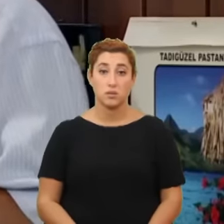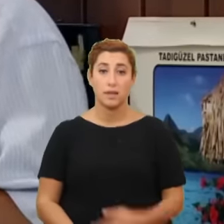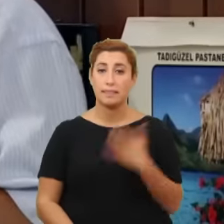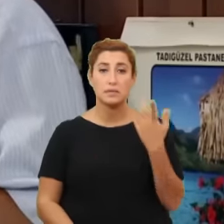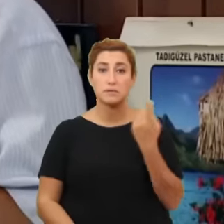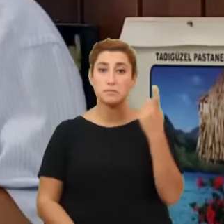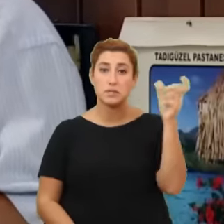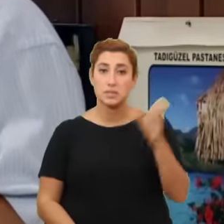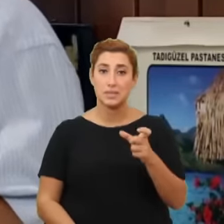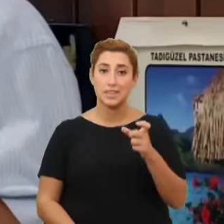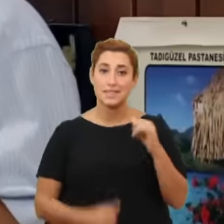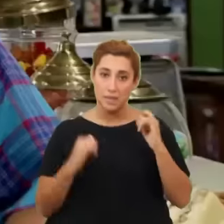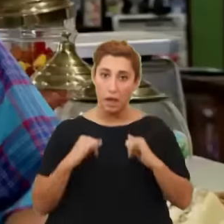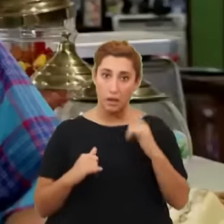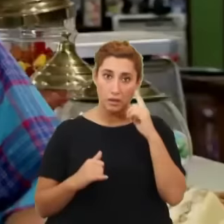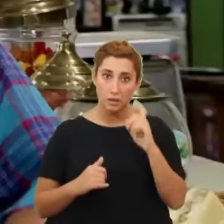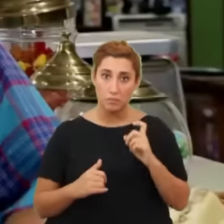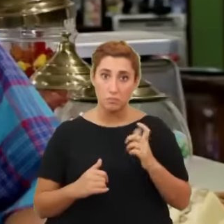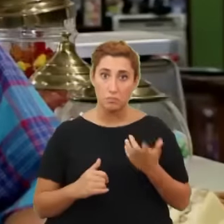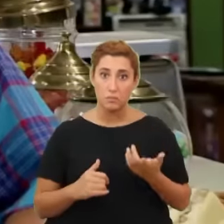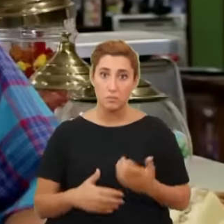Nasıl biri? Mülayim mi?